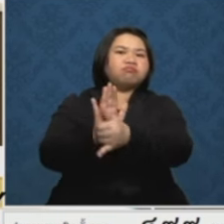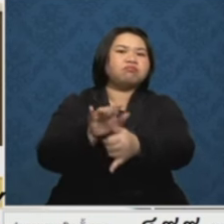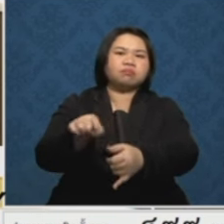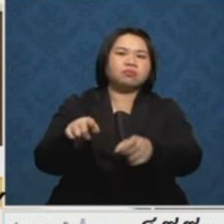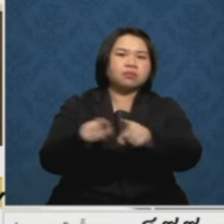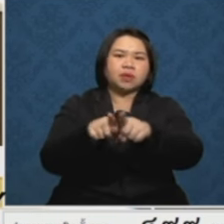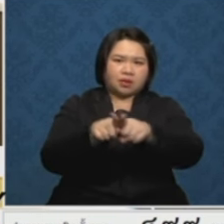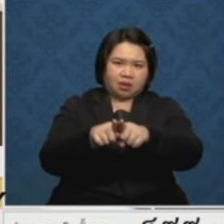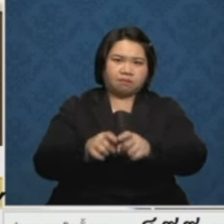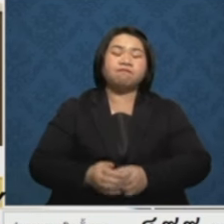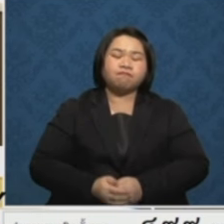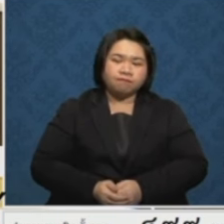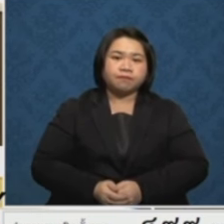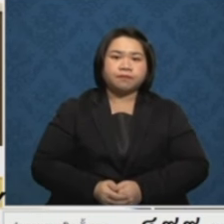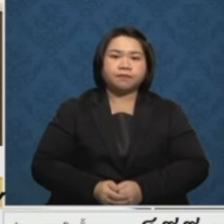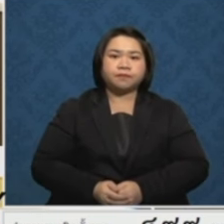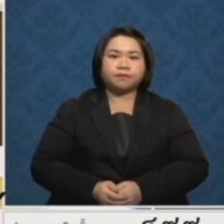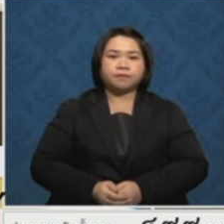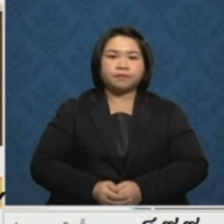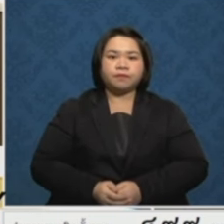ในไกลๆท่านประธาน